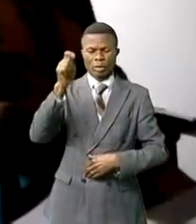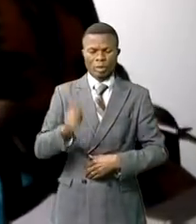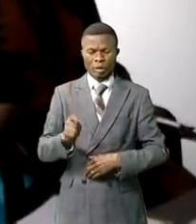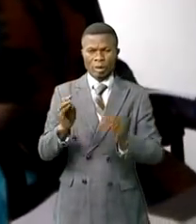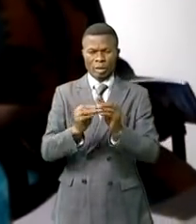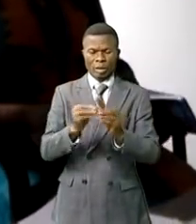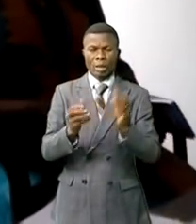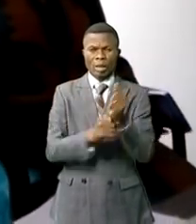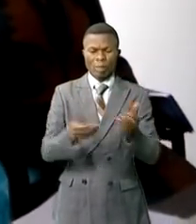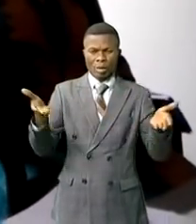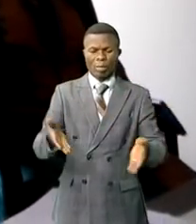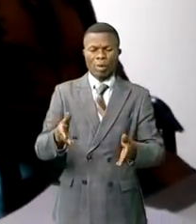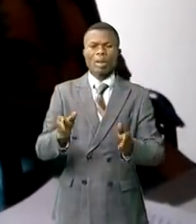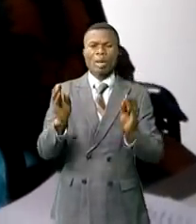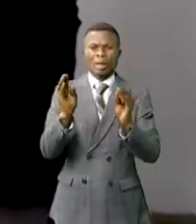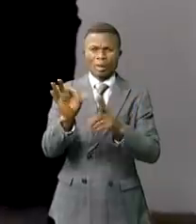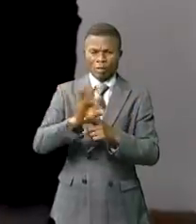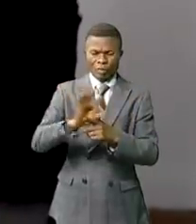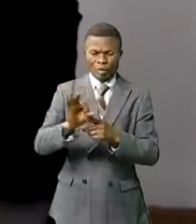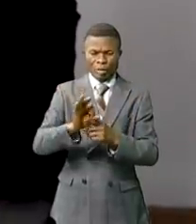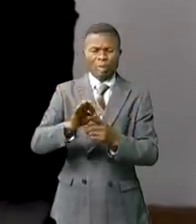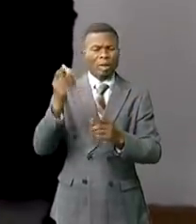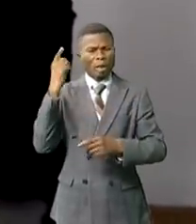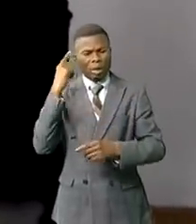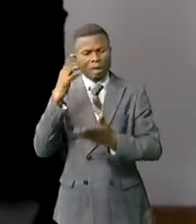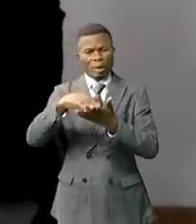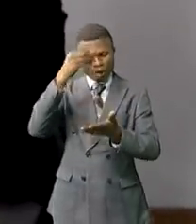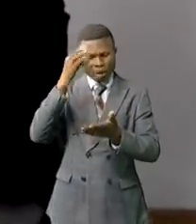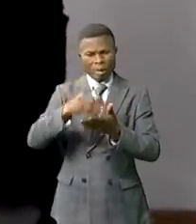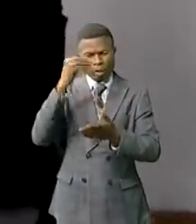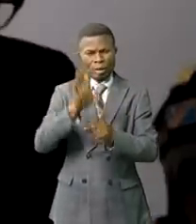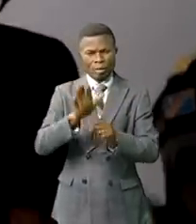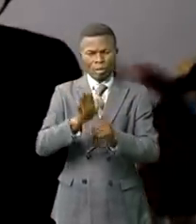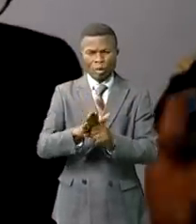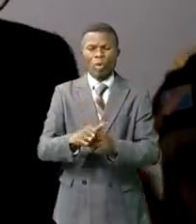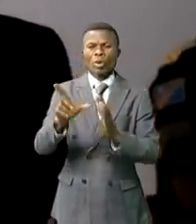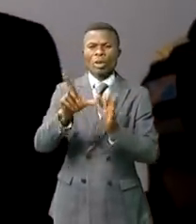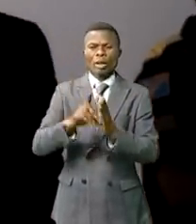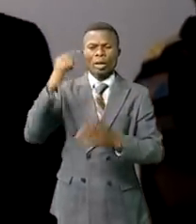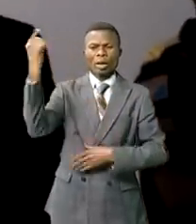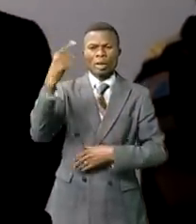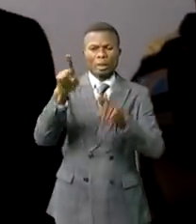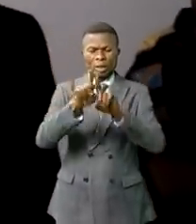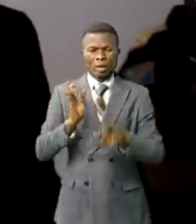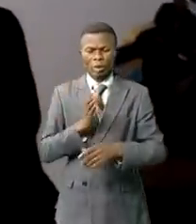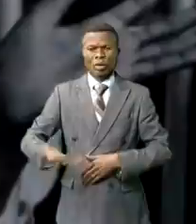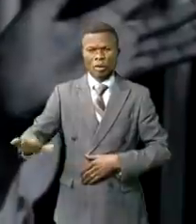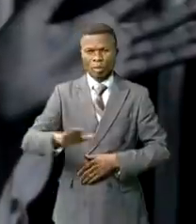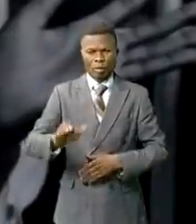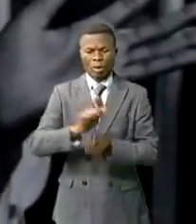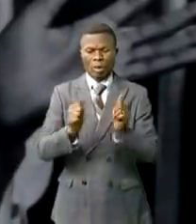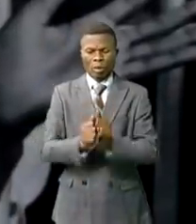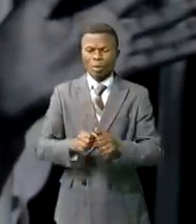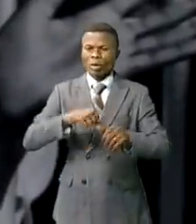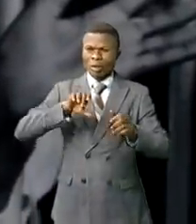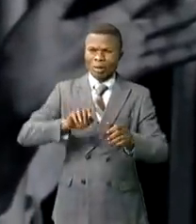les participants ont suivi tour à tour les exposés des différents intervenants sur les normes internationales et nationales criminalisant la torture,